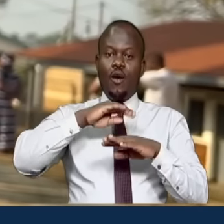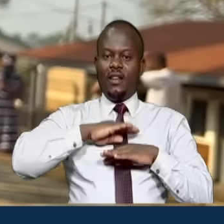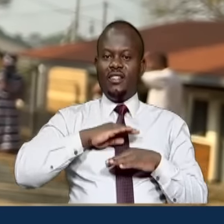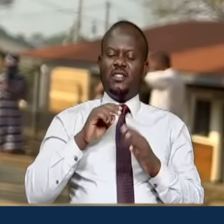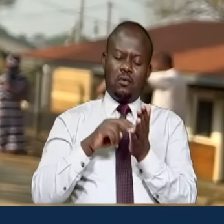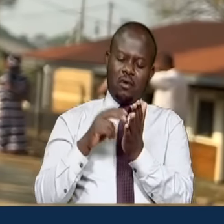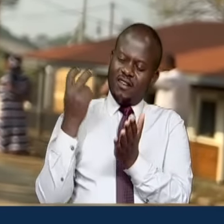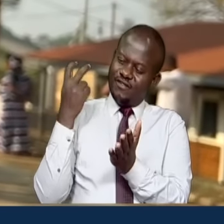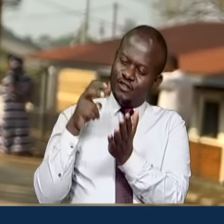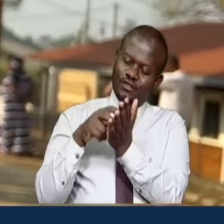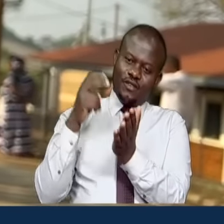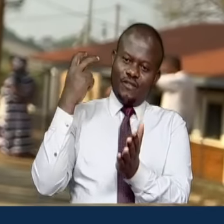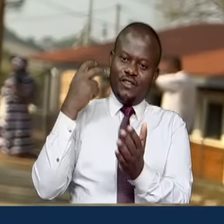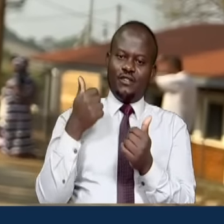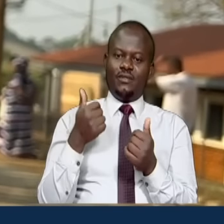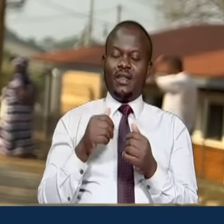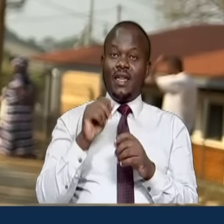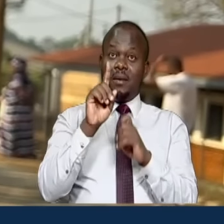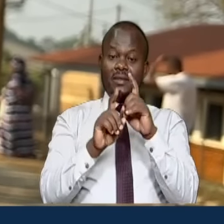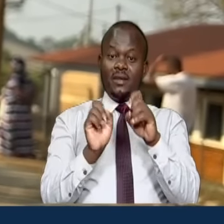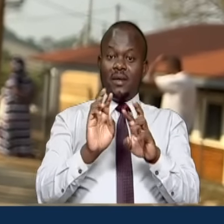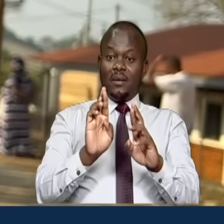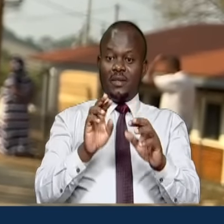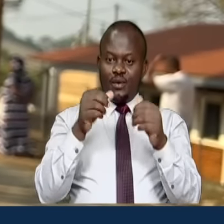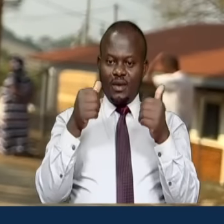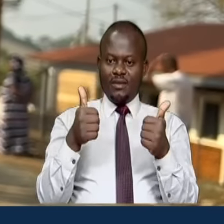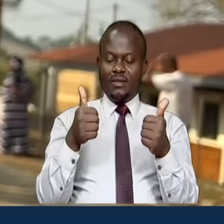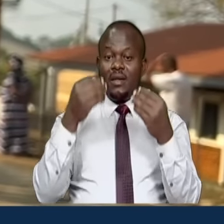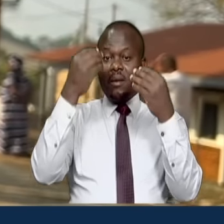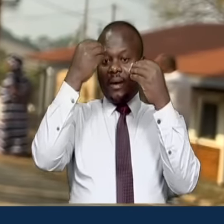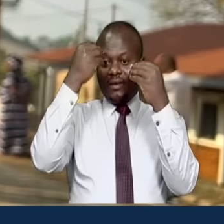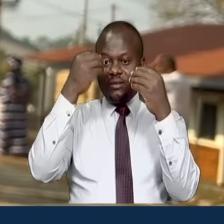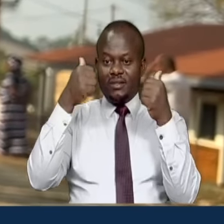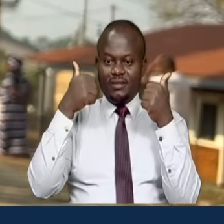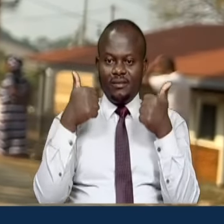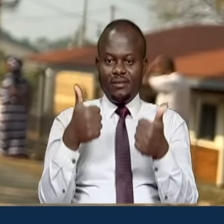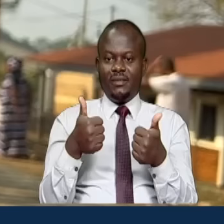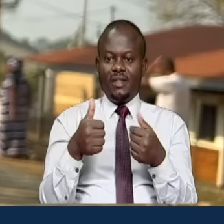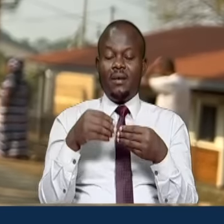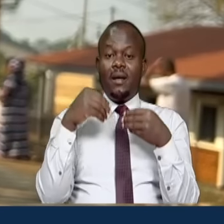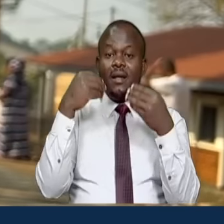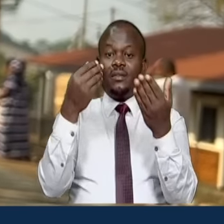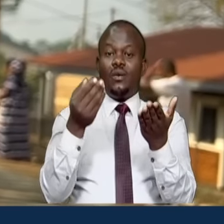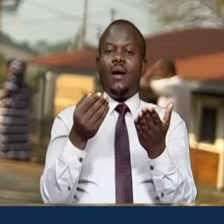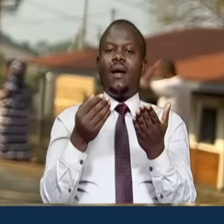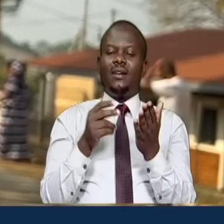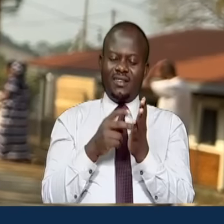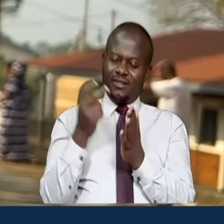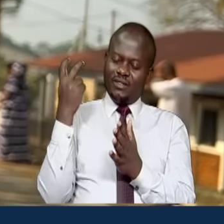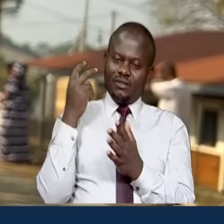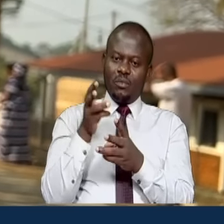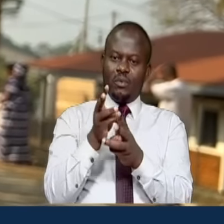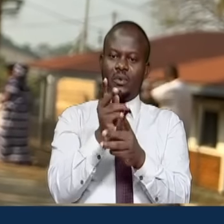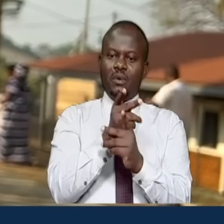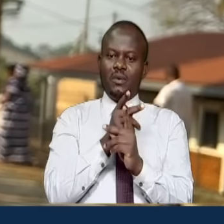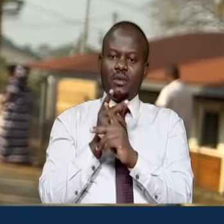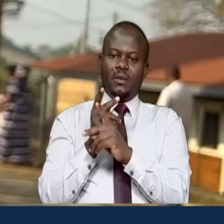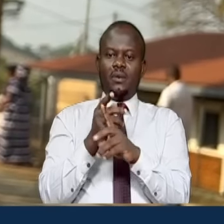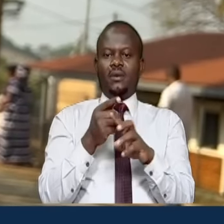Ibizamini twabyiteguye neza, abarimu batwigishije uko bikwiye, baduhaye revision mu buryo bushoboka, batwiteye mu buryo